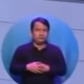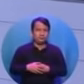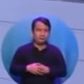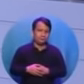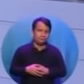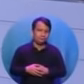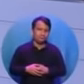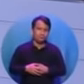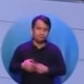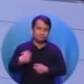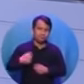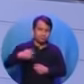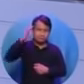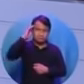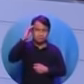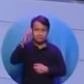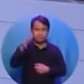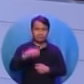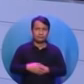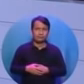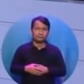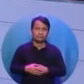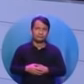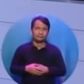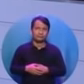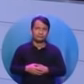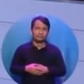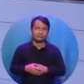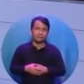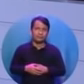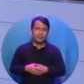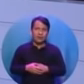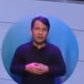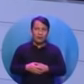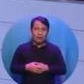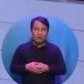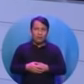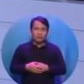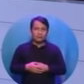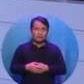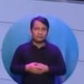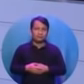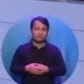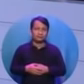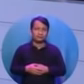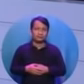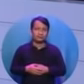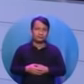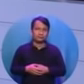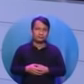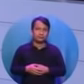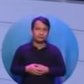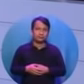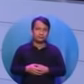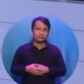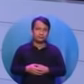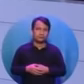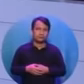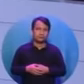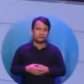time, ako po isasaludo sa kanila. Nakakagaling. Very, very, very, very good. Bibigyan ko ng grade